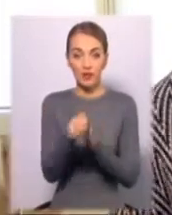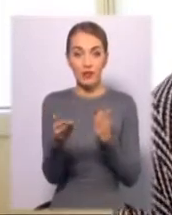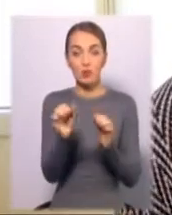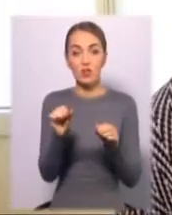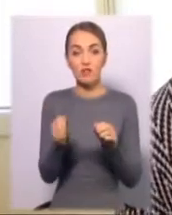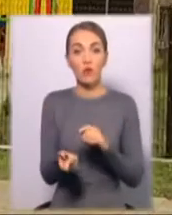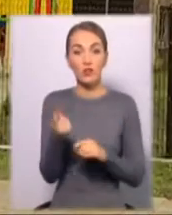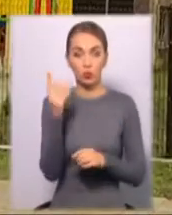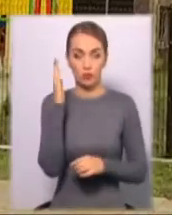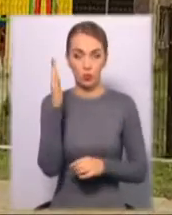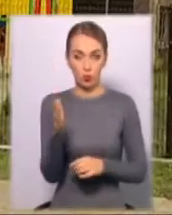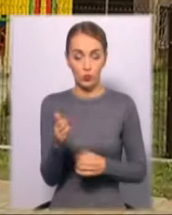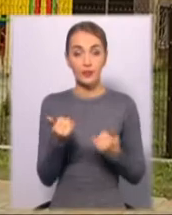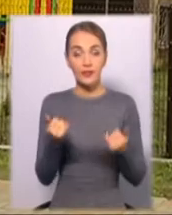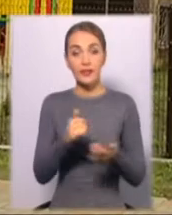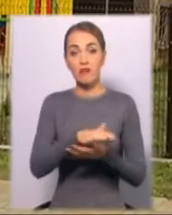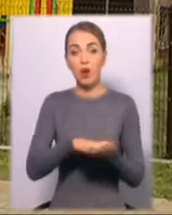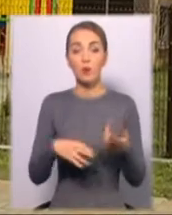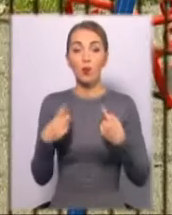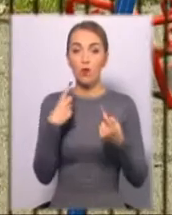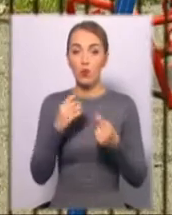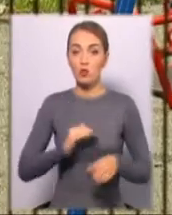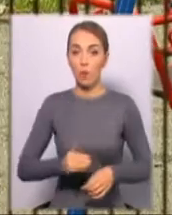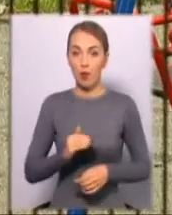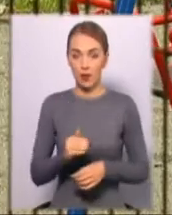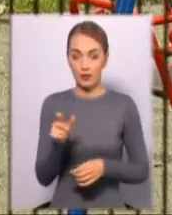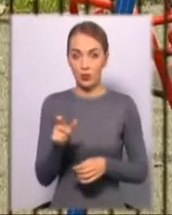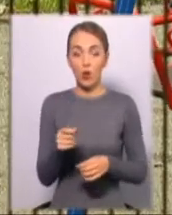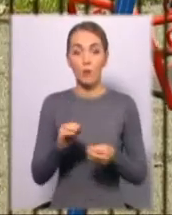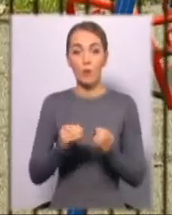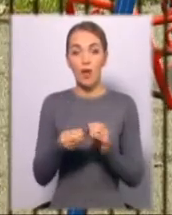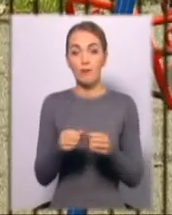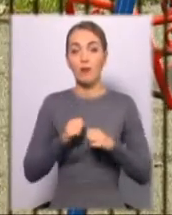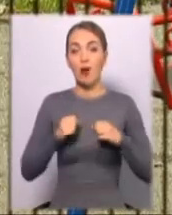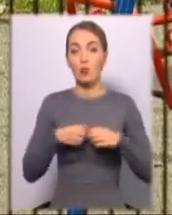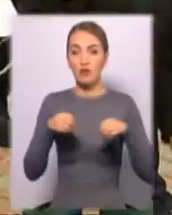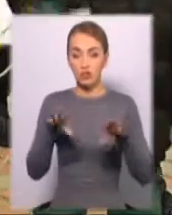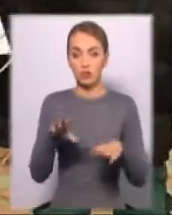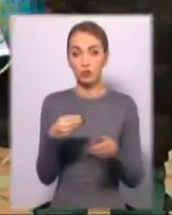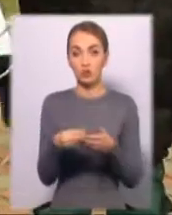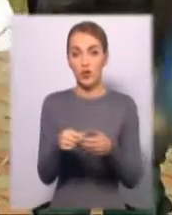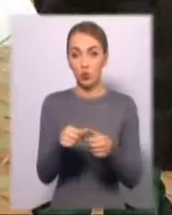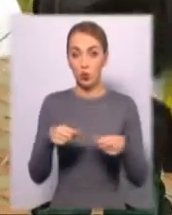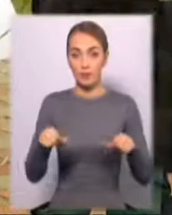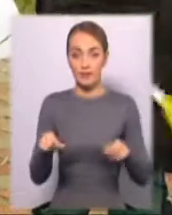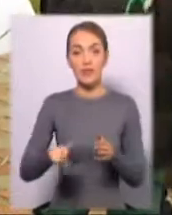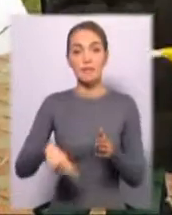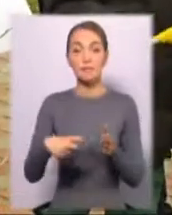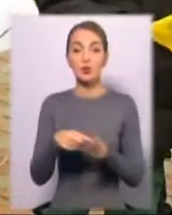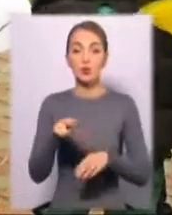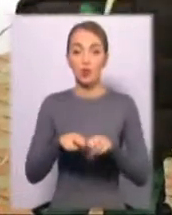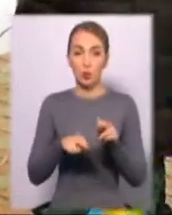виникнуть у майбутньому. Нині тривають переговори з компанією. Проблеми намагаються вирішити і в бюджетній комісії. Місто